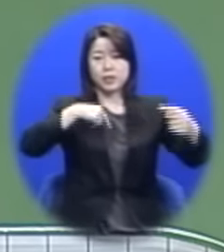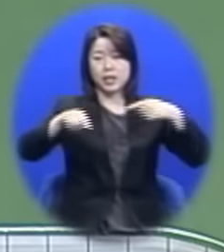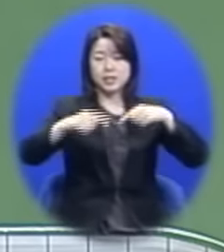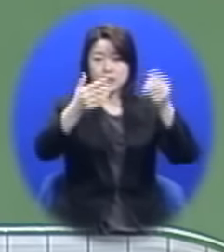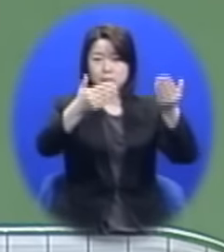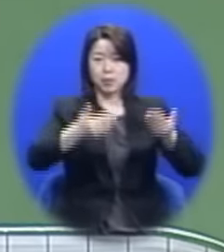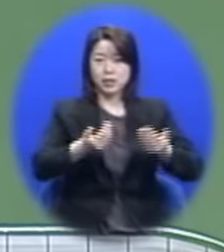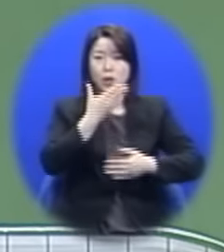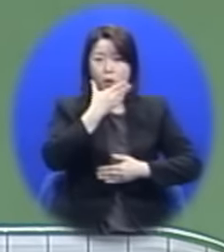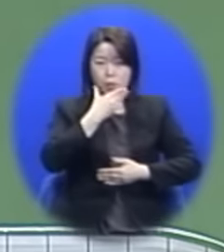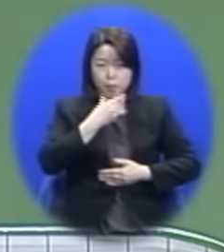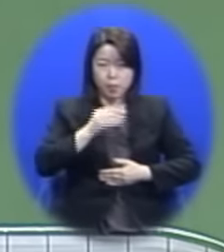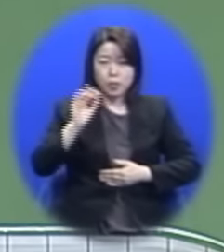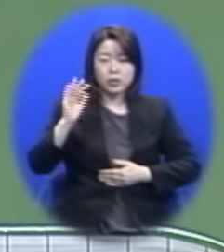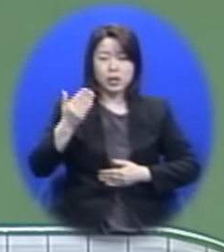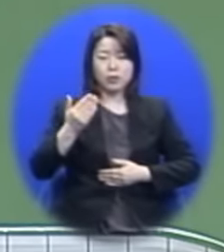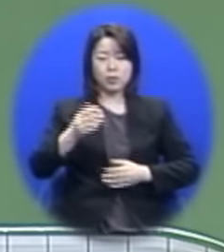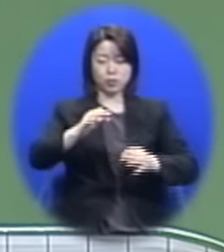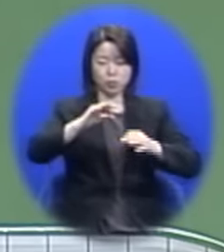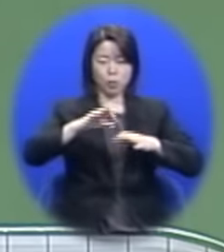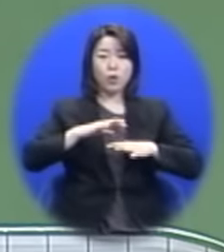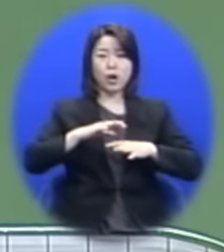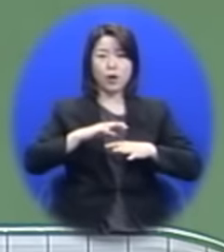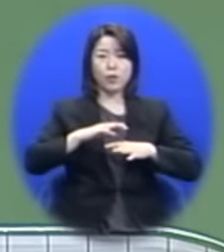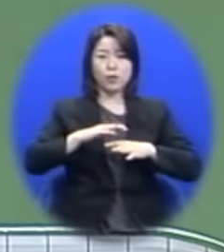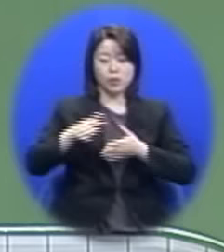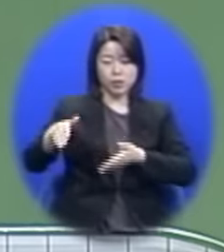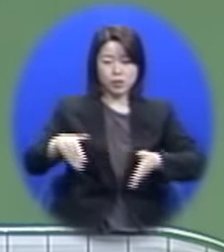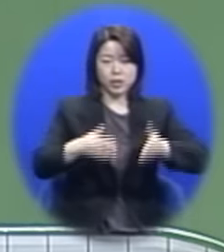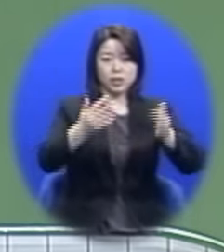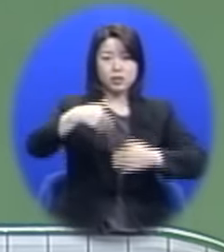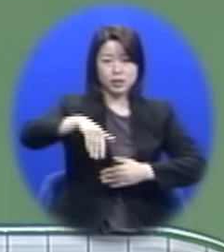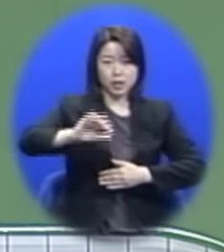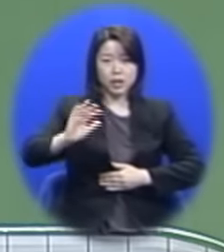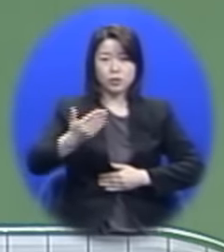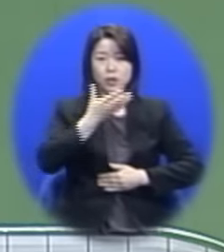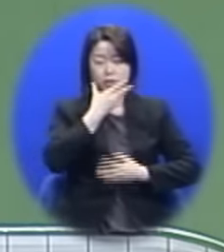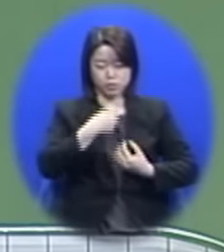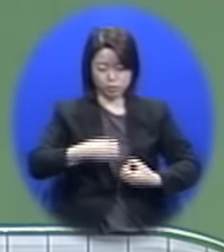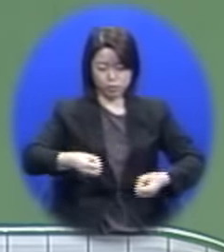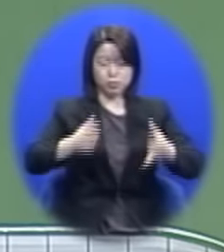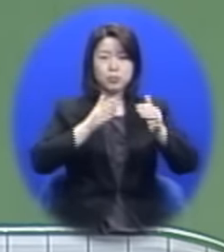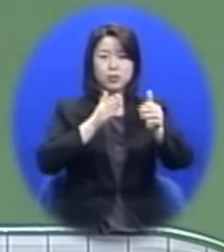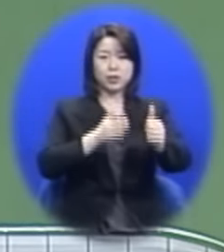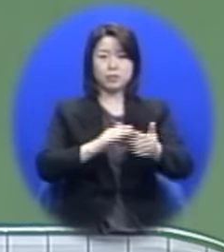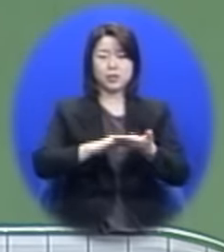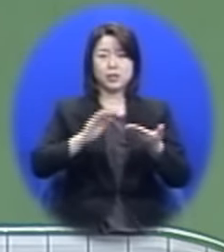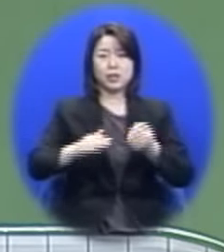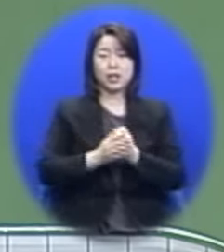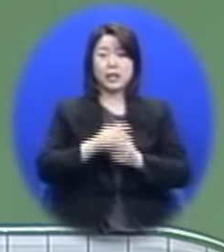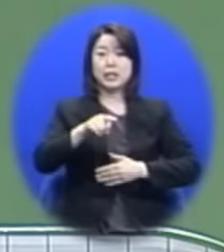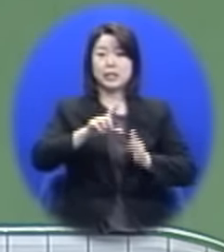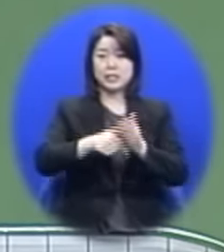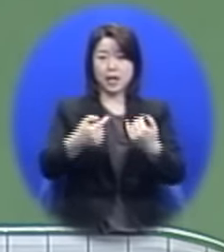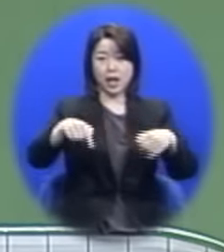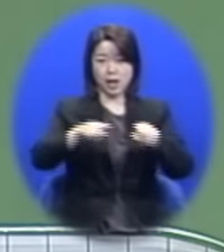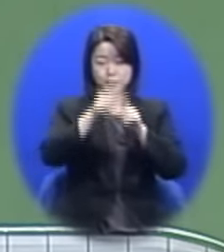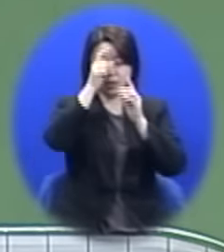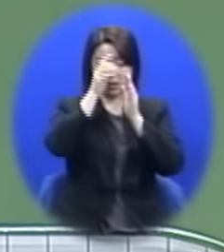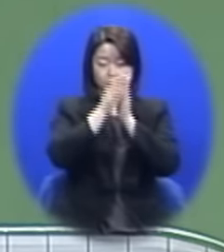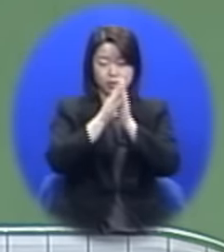이 복되고 놀라운 길을 가시게 되기를 축복합니다. 우리 이 시간 같이